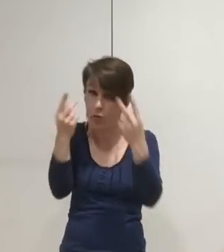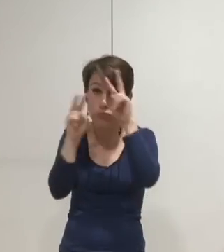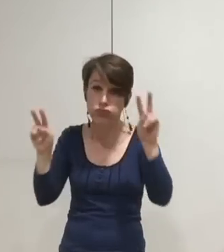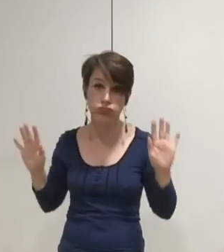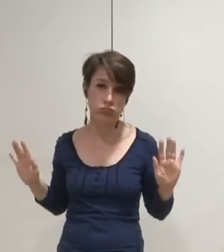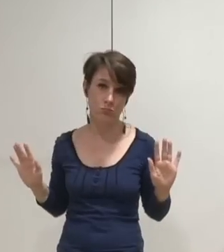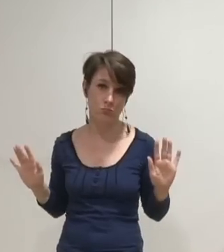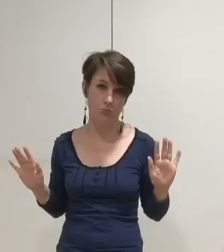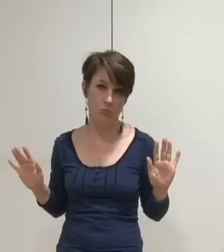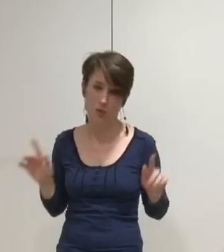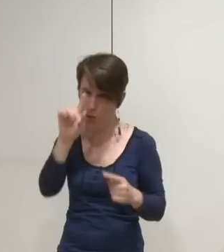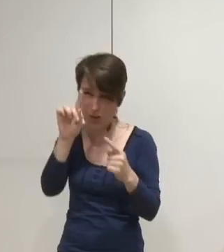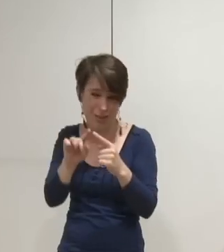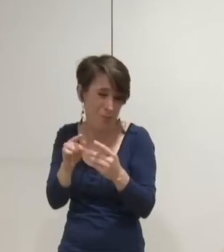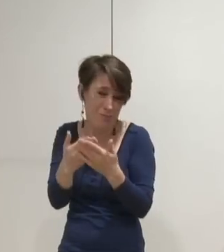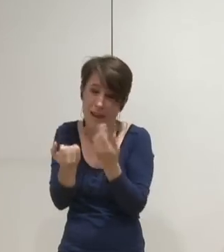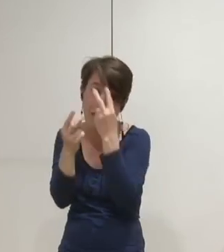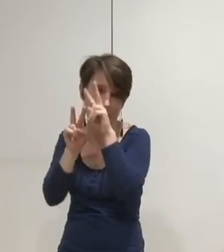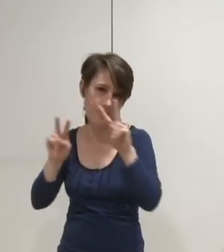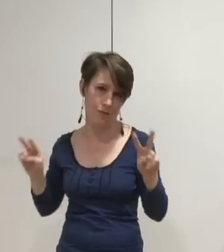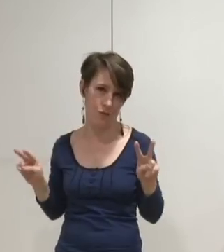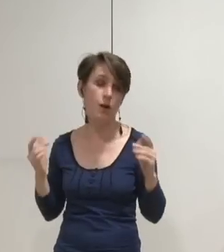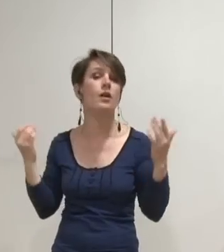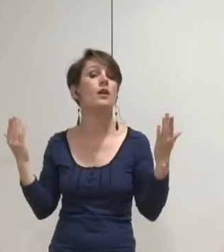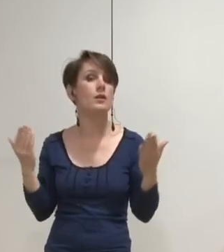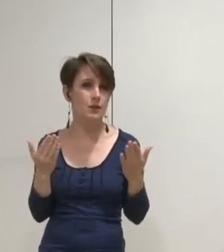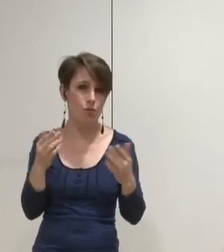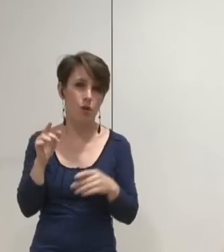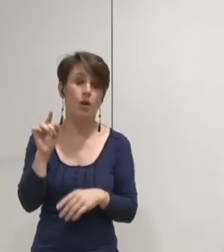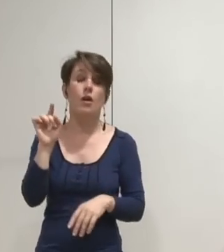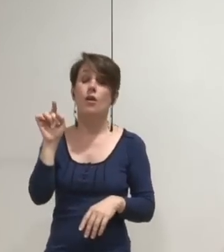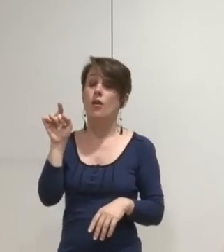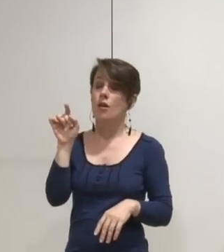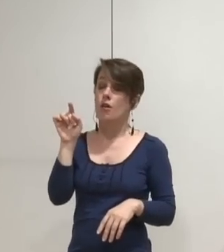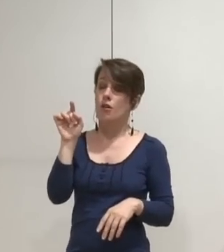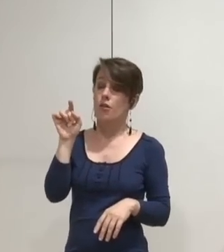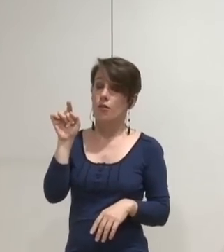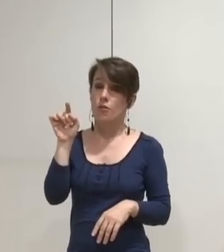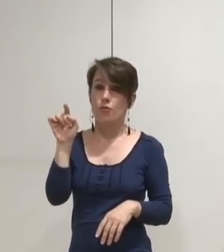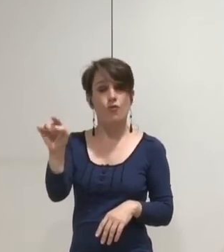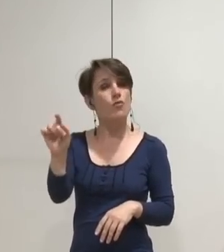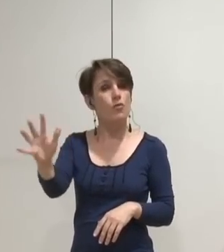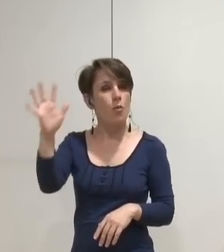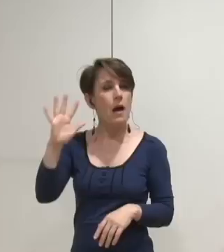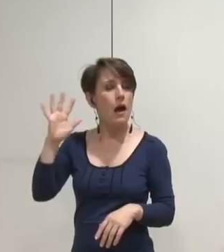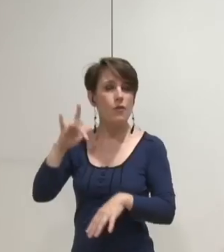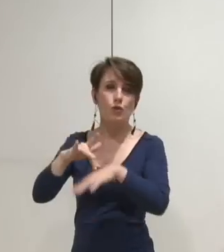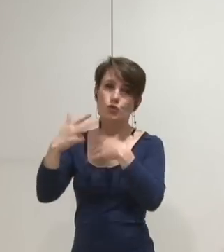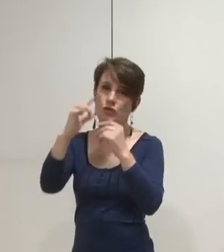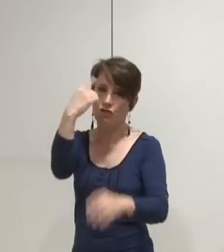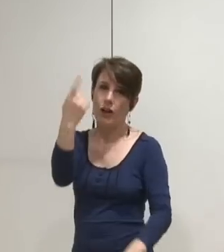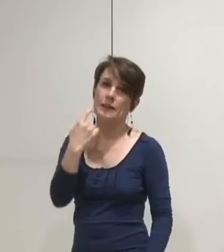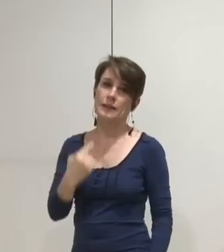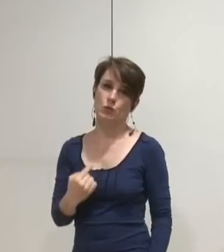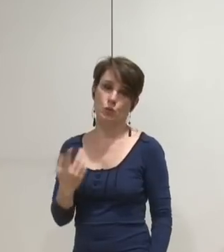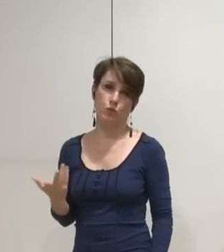c'est une question en deux temps vous aviez déjà posé sur euh finalement une ouverture